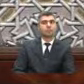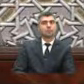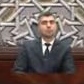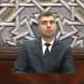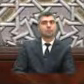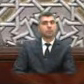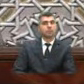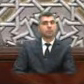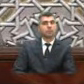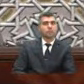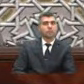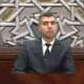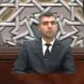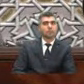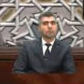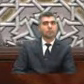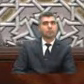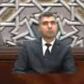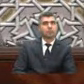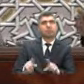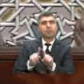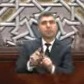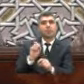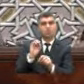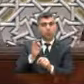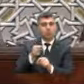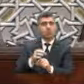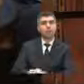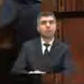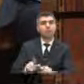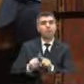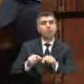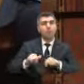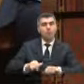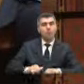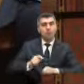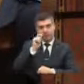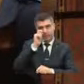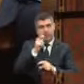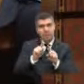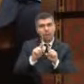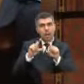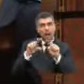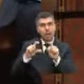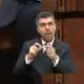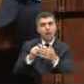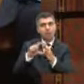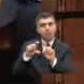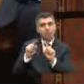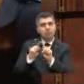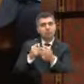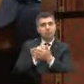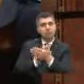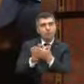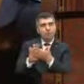السيد النائب. طبيعة الحال السيد الوزير، نثمن عاليا نظام الراميد الذي جاء بمبادرة من جلالة